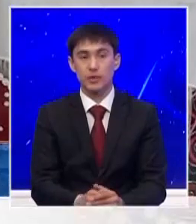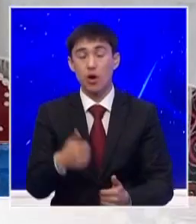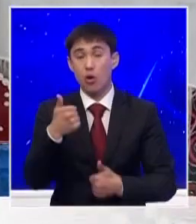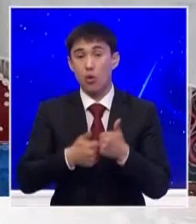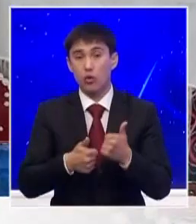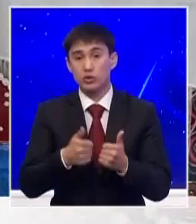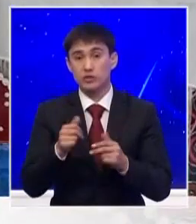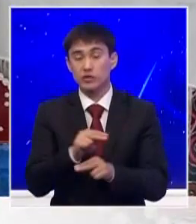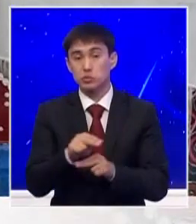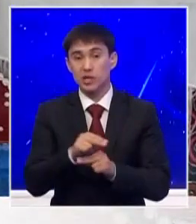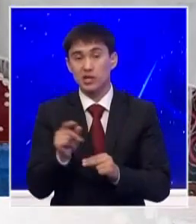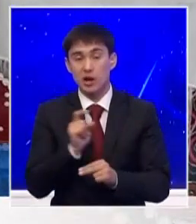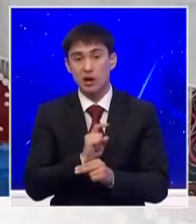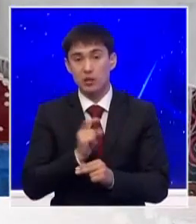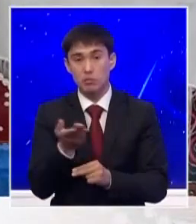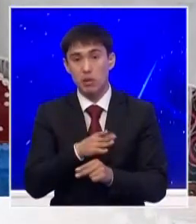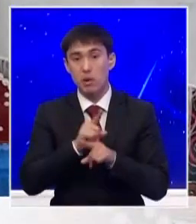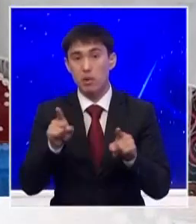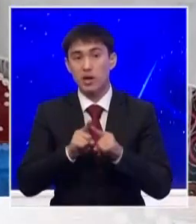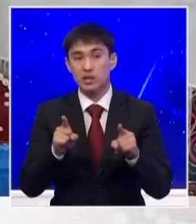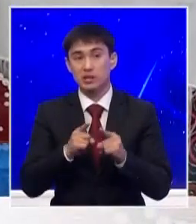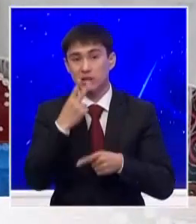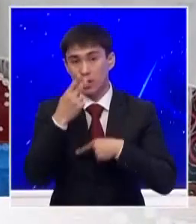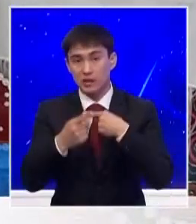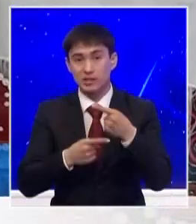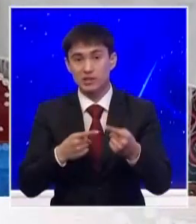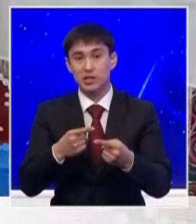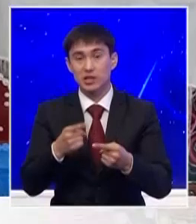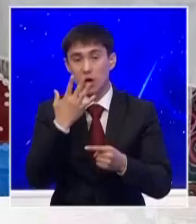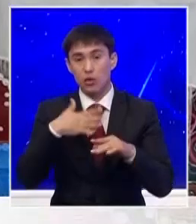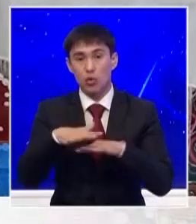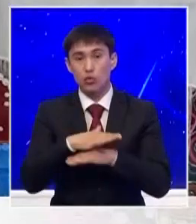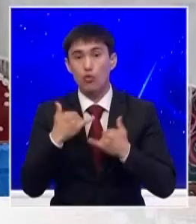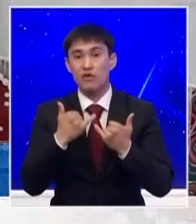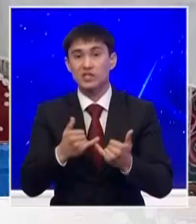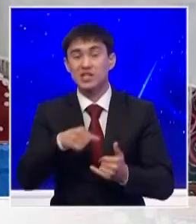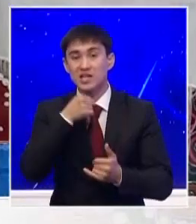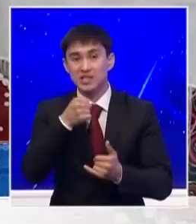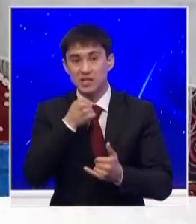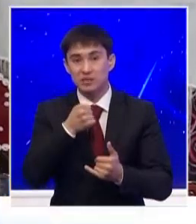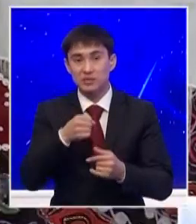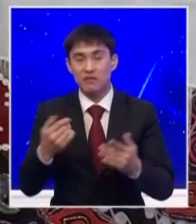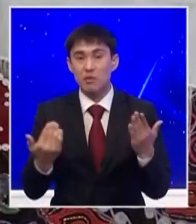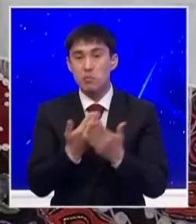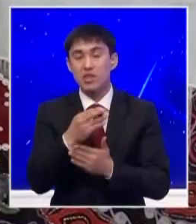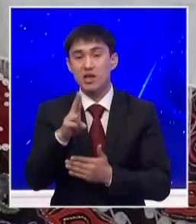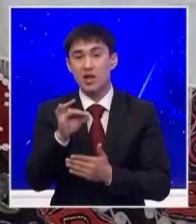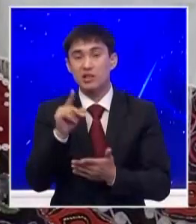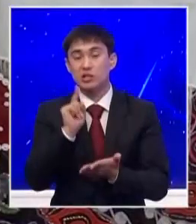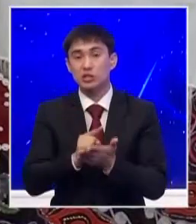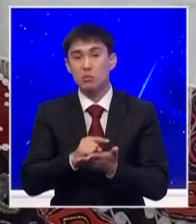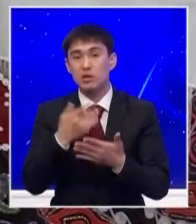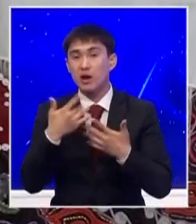Конкурс носит воспитательный характер. Мы пропагандируем традиции и обычаи народа, уважение к старшим. Современная килин должна